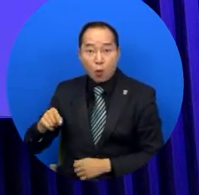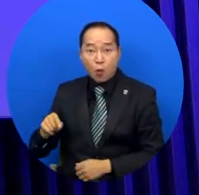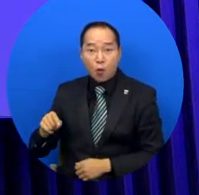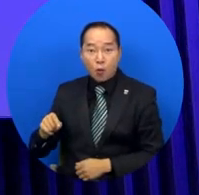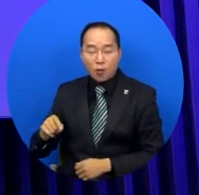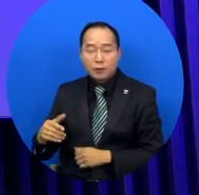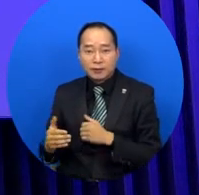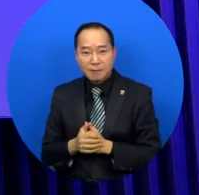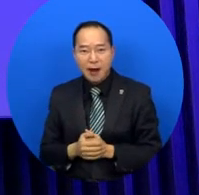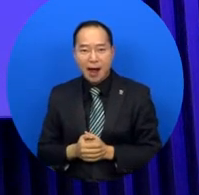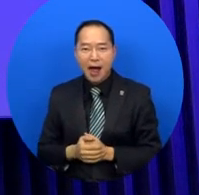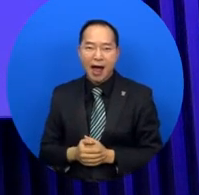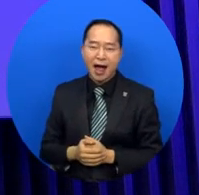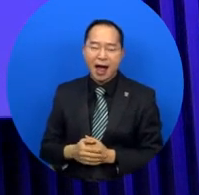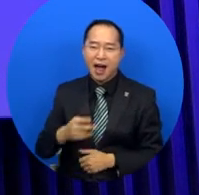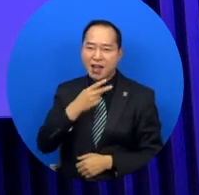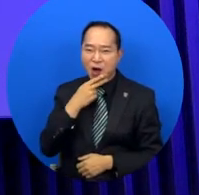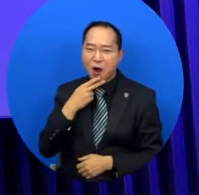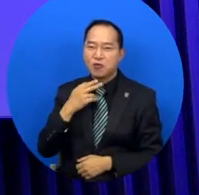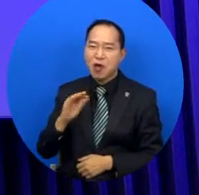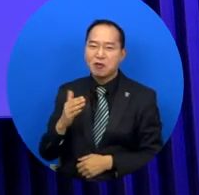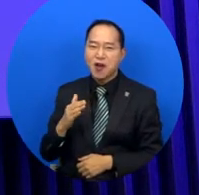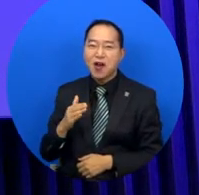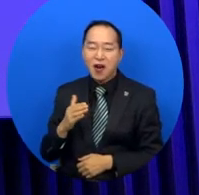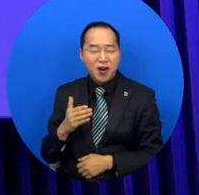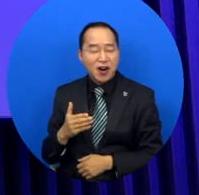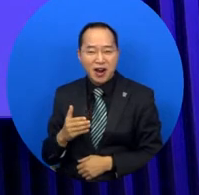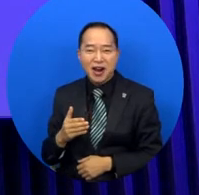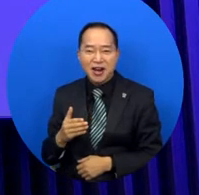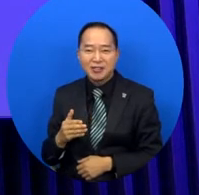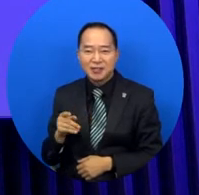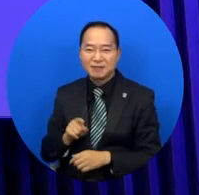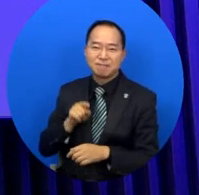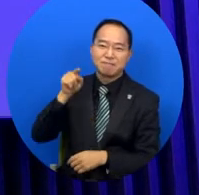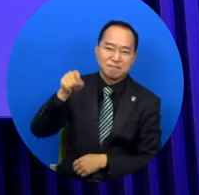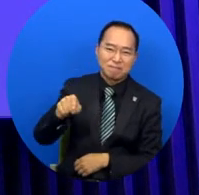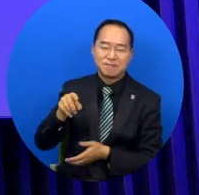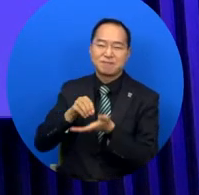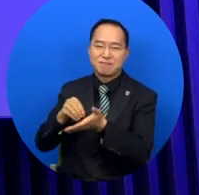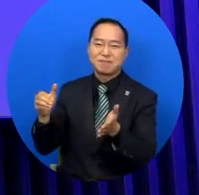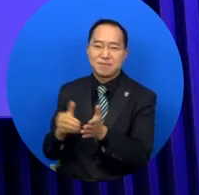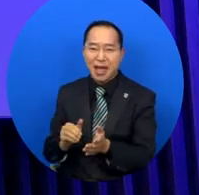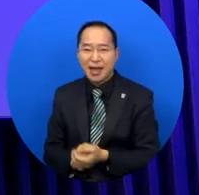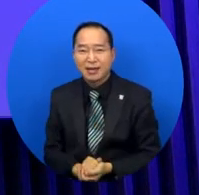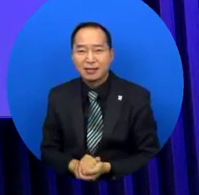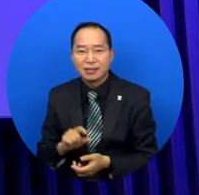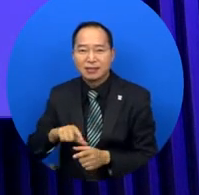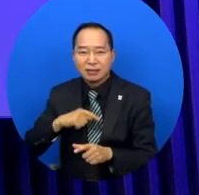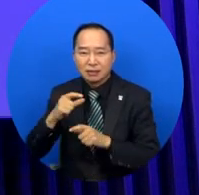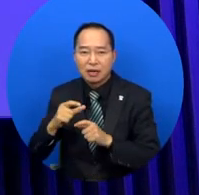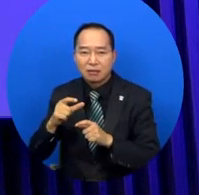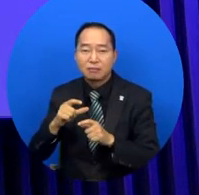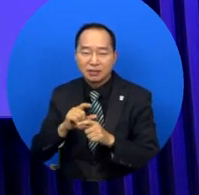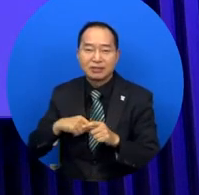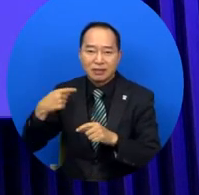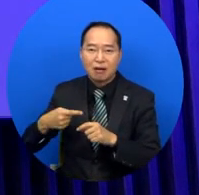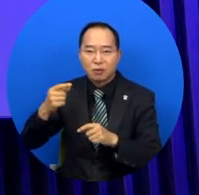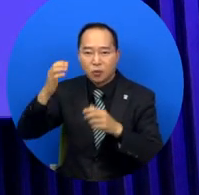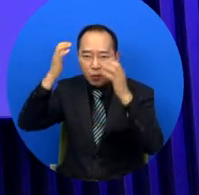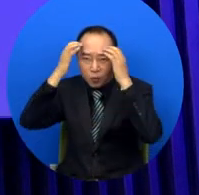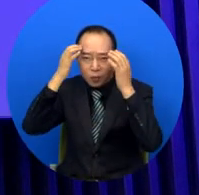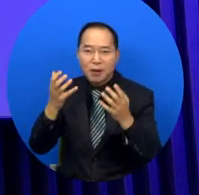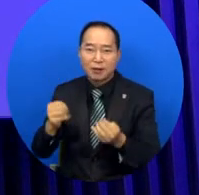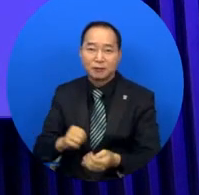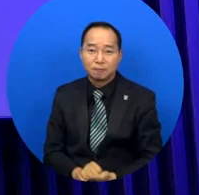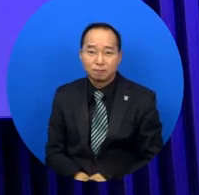오라고 했어요. 그래가지고 아 되는구나. 이 영어로 되는구나. 그래 들어갔는데 아, 진짜